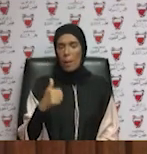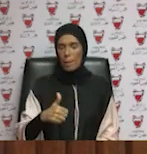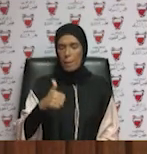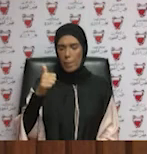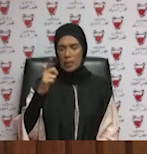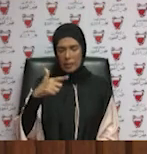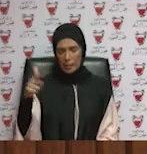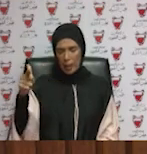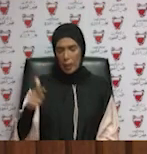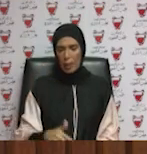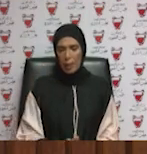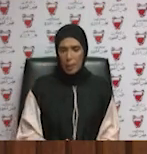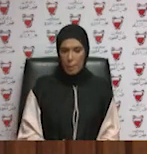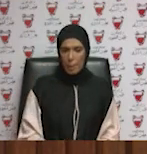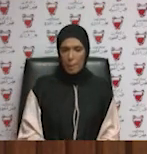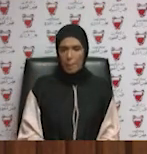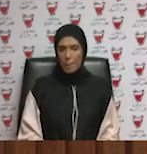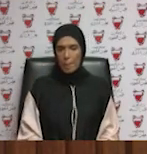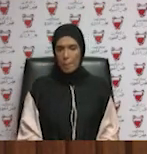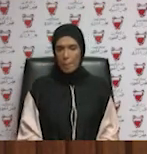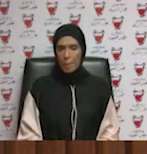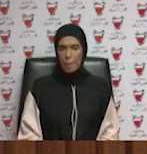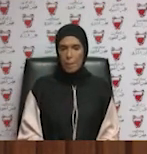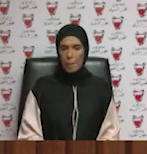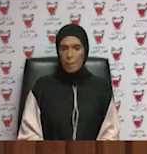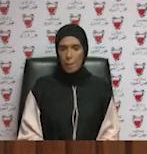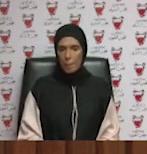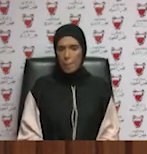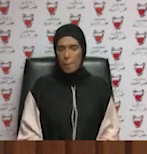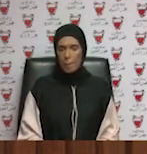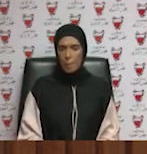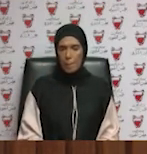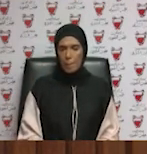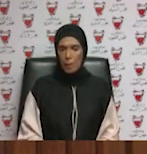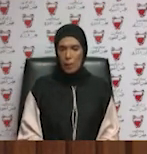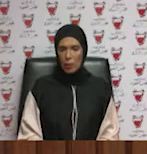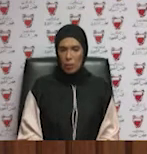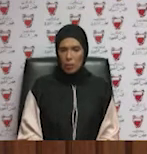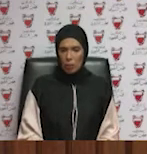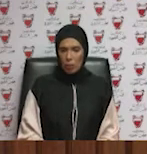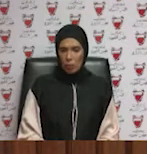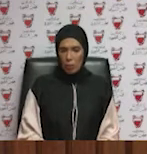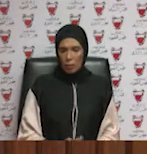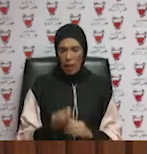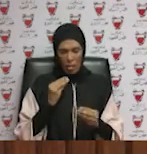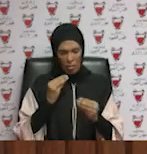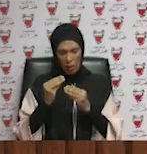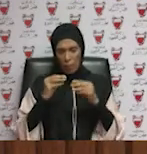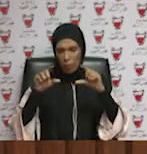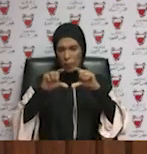الأسلم. على كل أعتقد الموضوع قد أشبع بحثا،